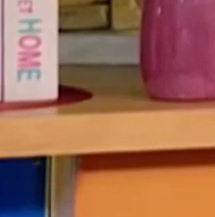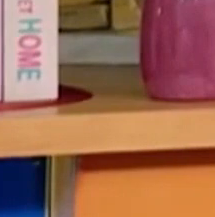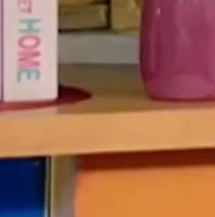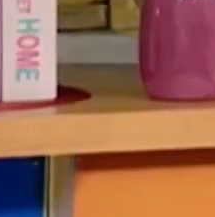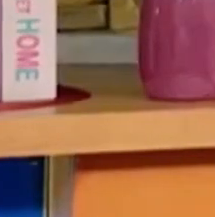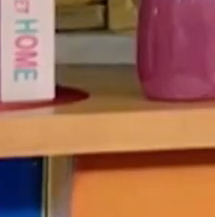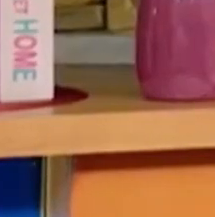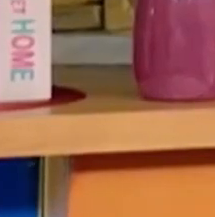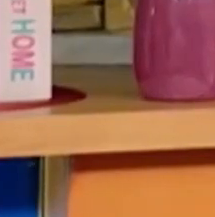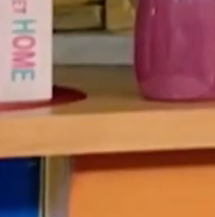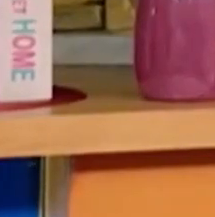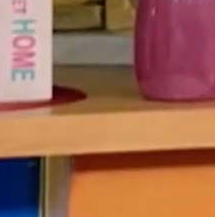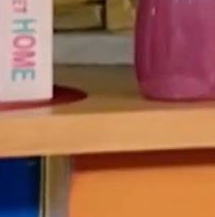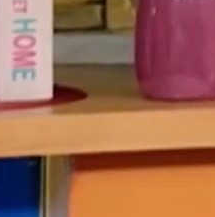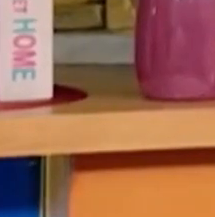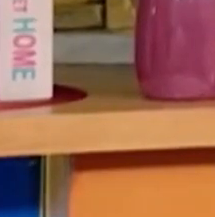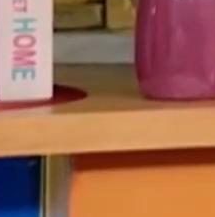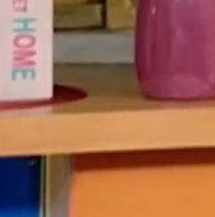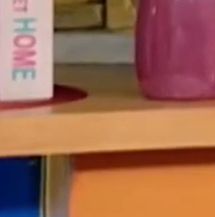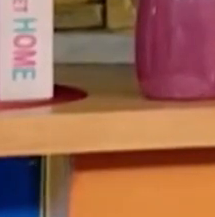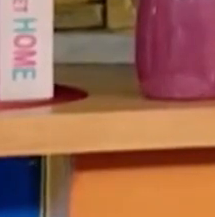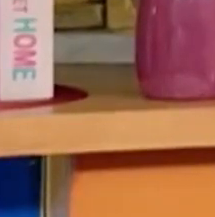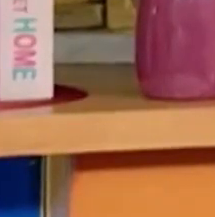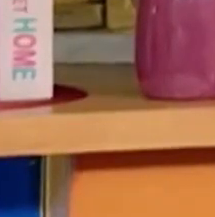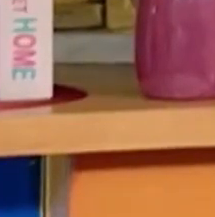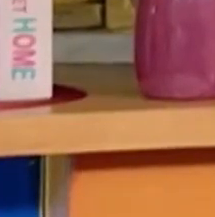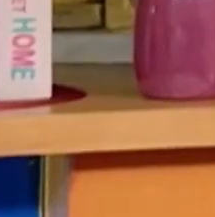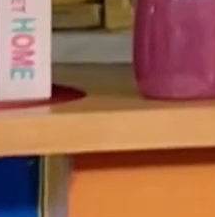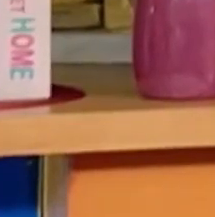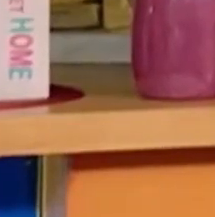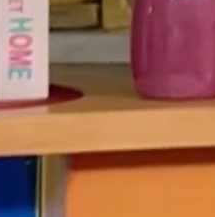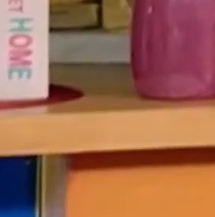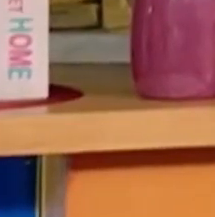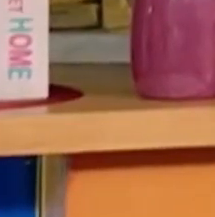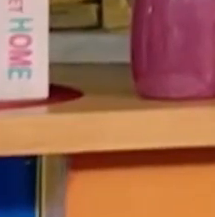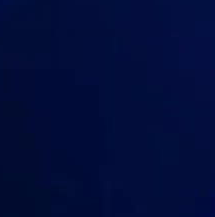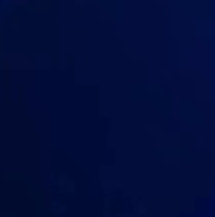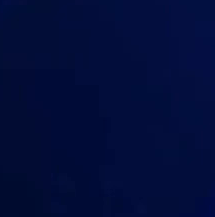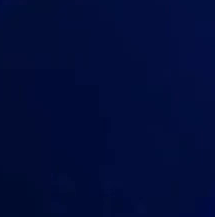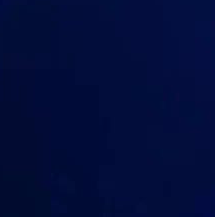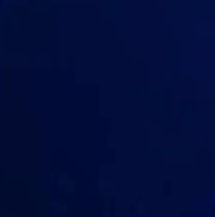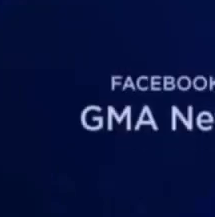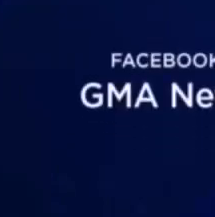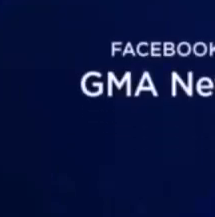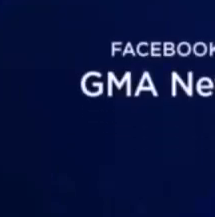sa GMA Pinoy TV at www.gmanews.com. TV.